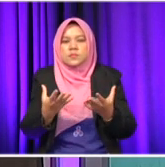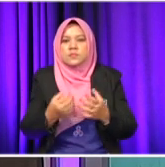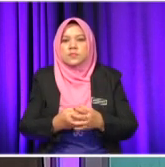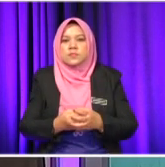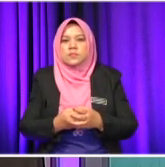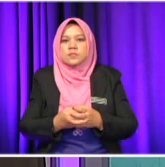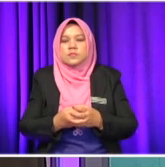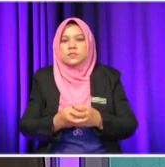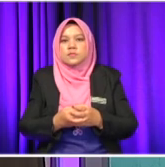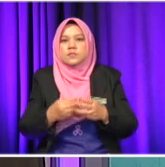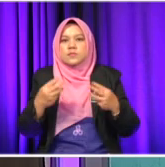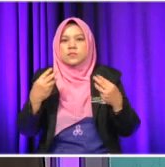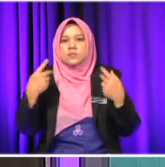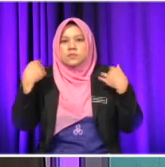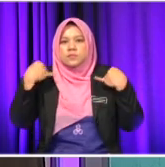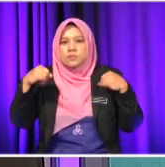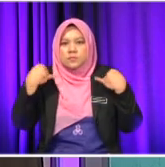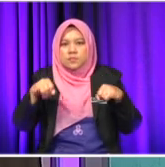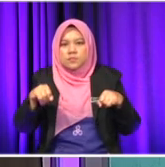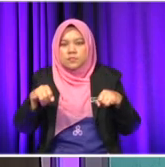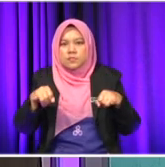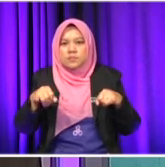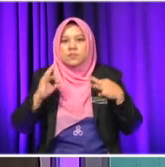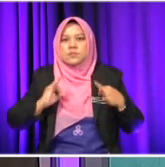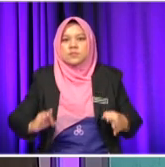Usahawan Usahawan yang sebelumnya